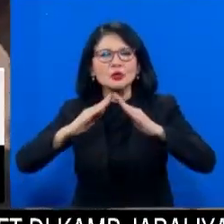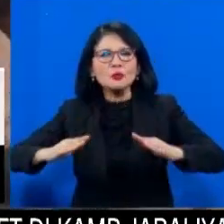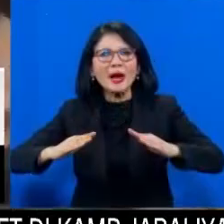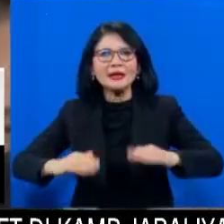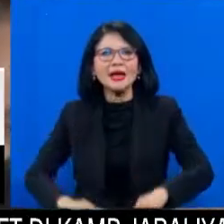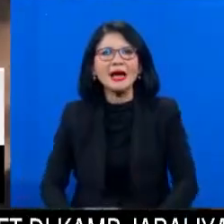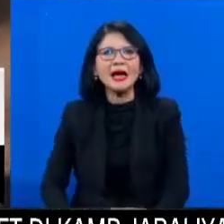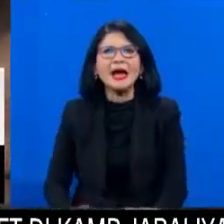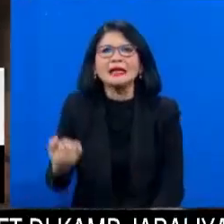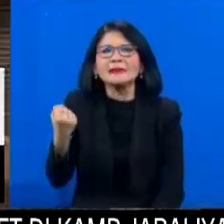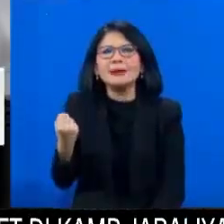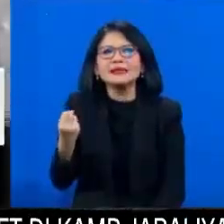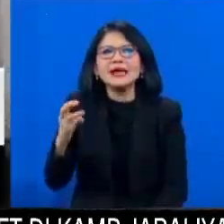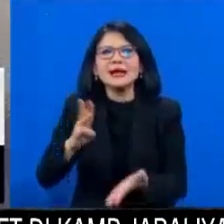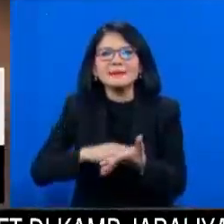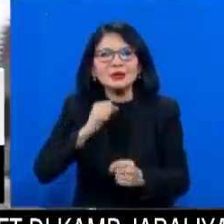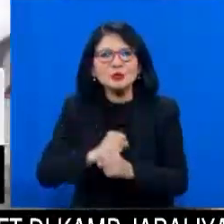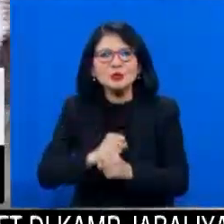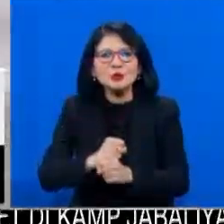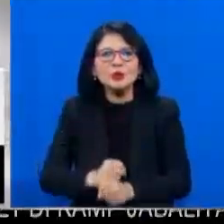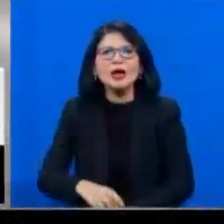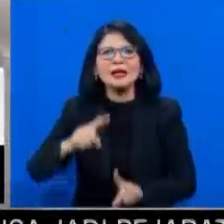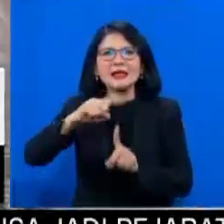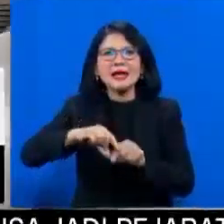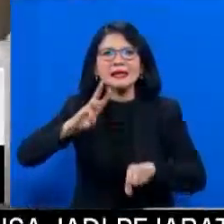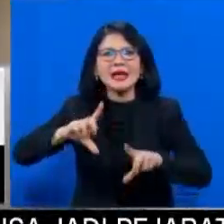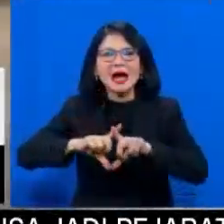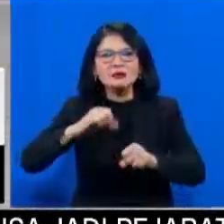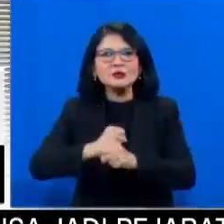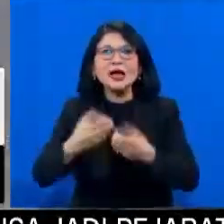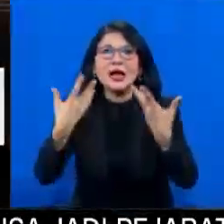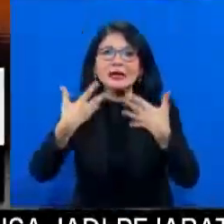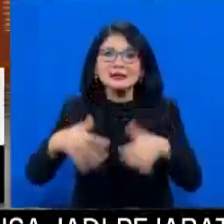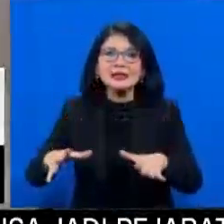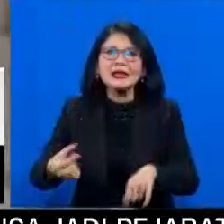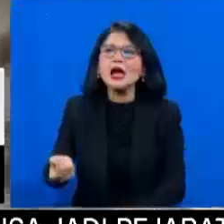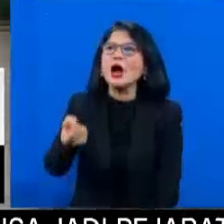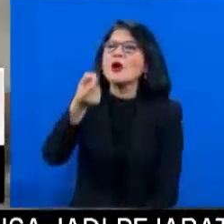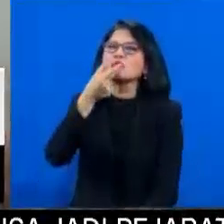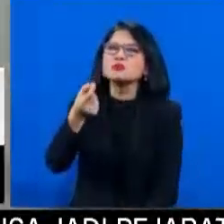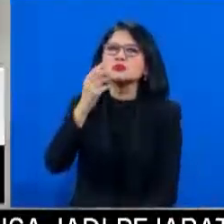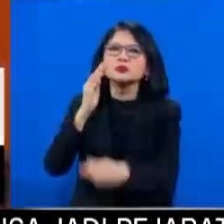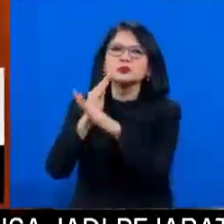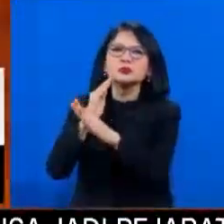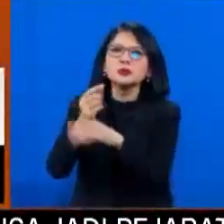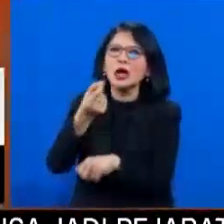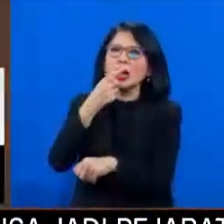Pejaten Pasar Minggu, Jakarta Selatan, Rabu 3 Agustus, usai mengkonsumsi obat-obatan terlarang jenis